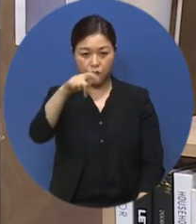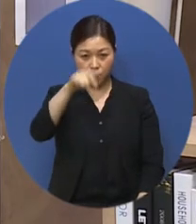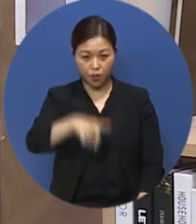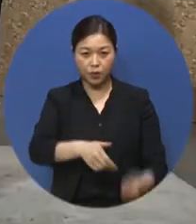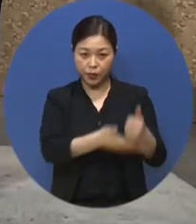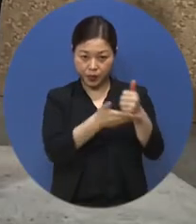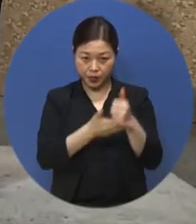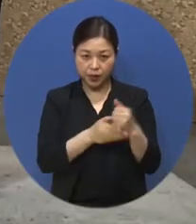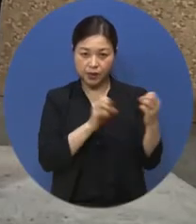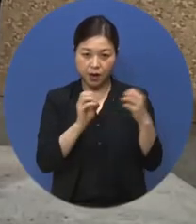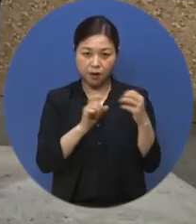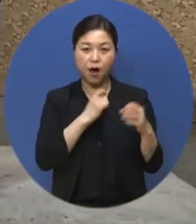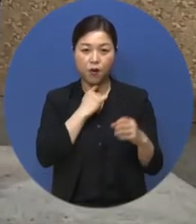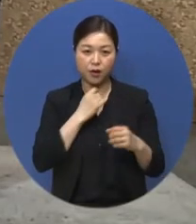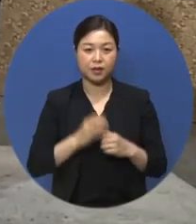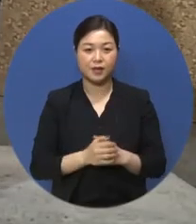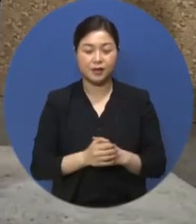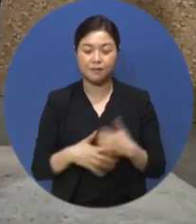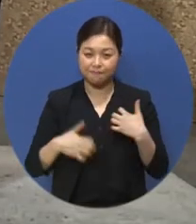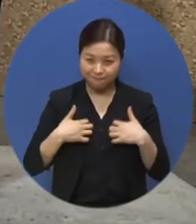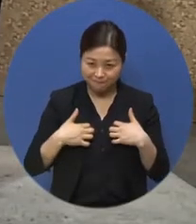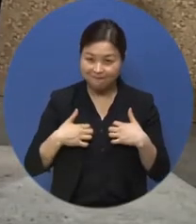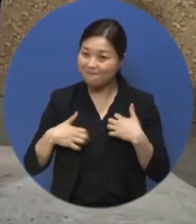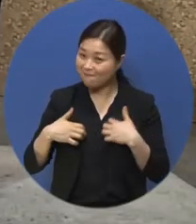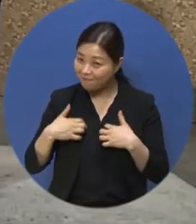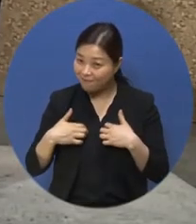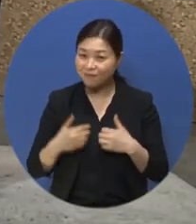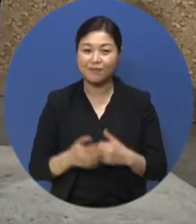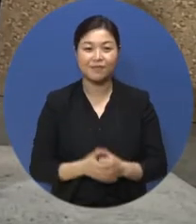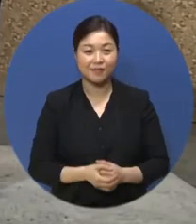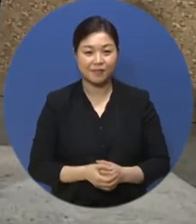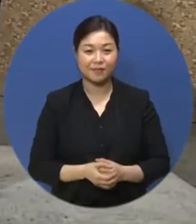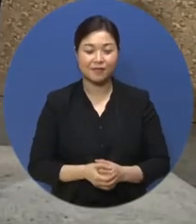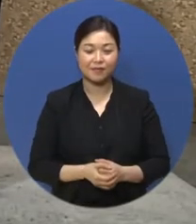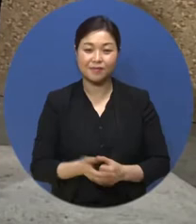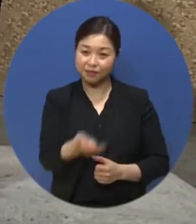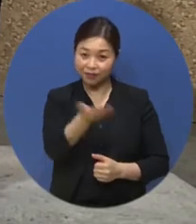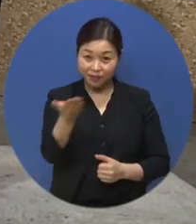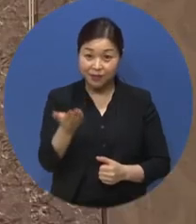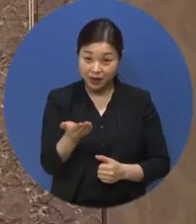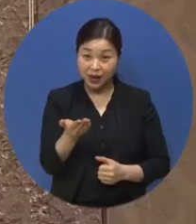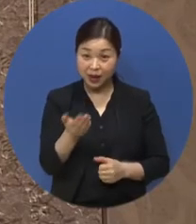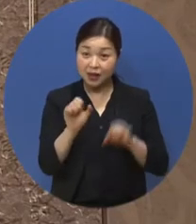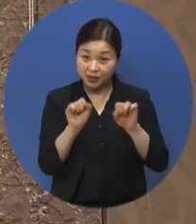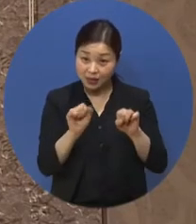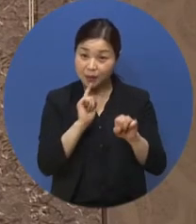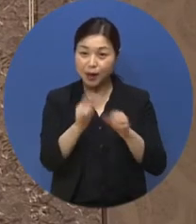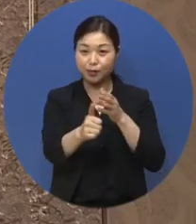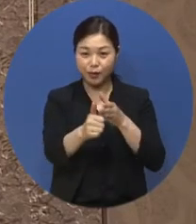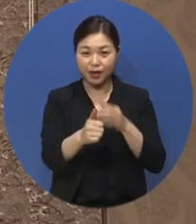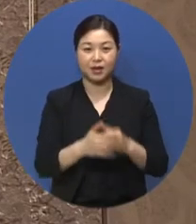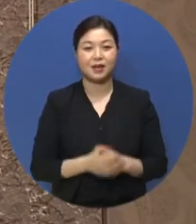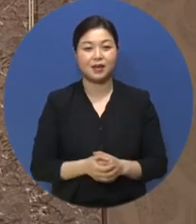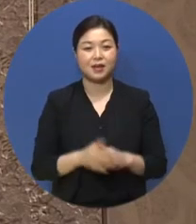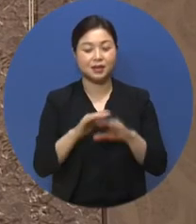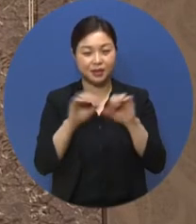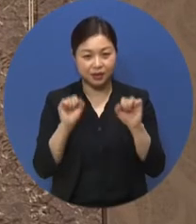나눠보겠습니다. 위원장님 반갑습니다. 반갑습니다. 네, 반갑습니다. 네. 먼저 시청자분들께 인사 한 말씀 해주시죠. 네,